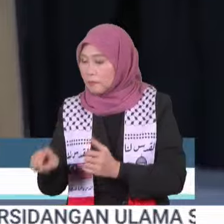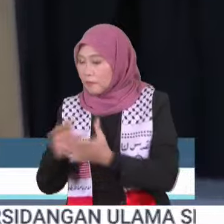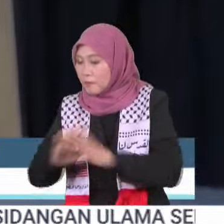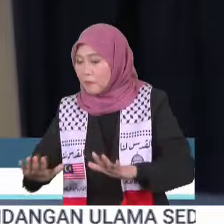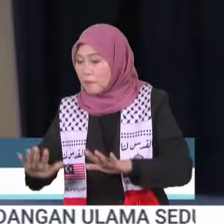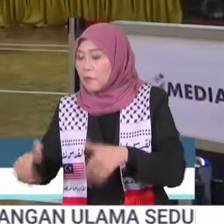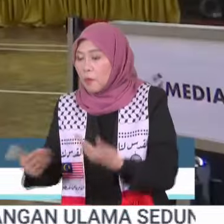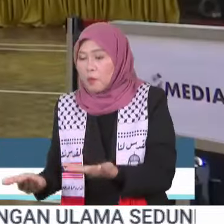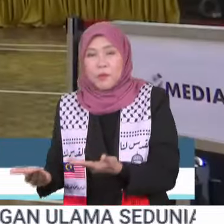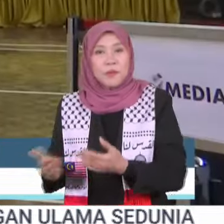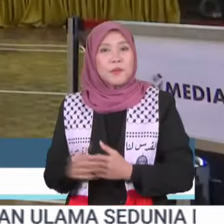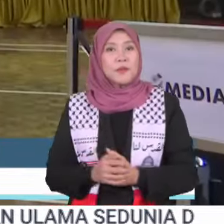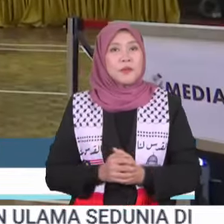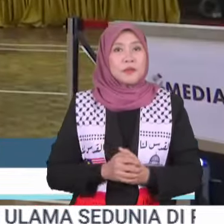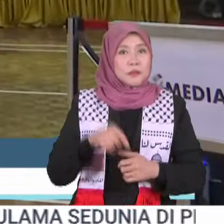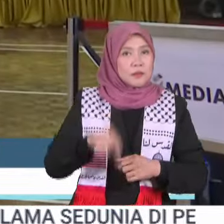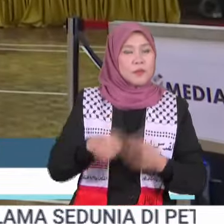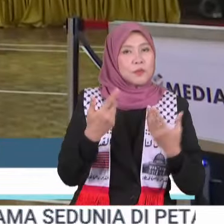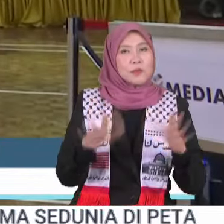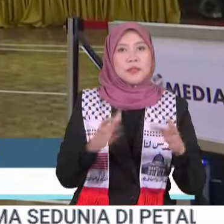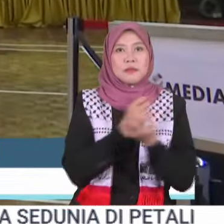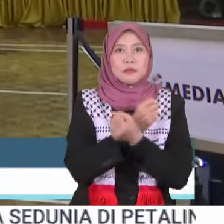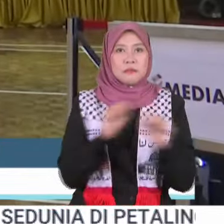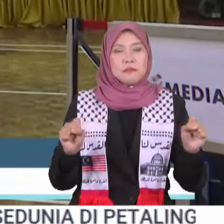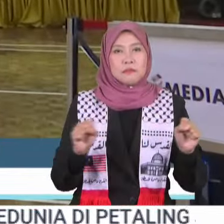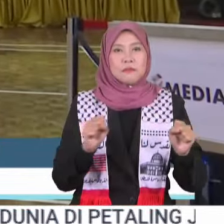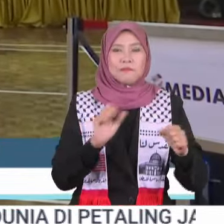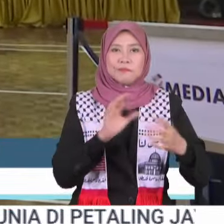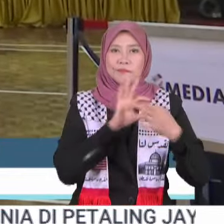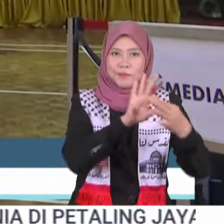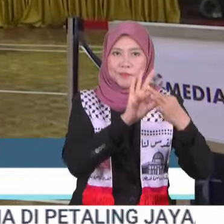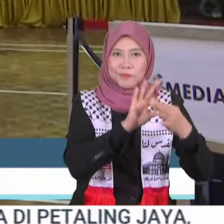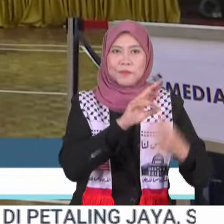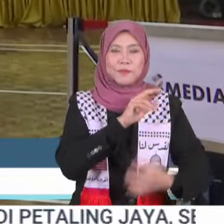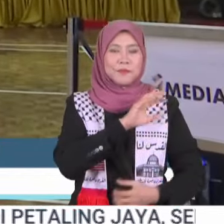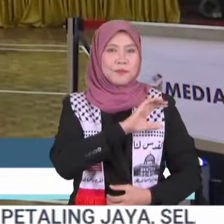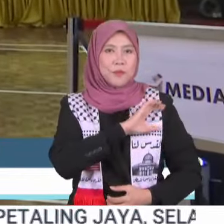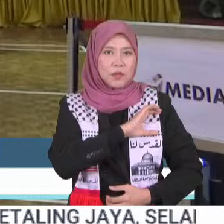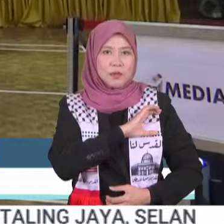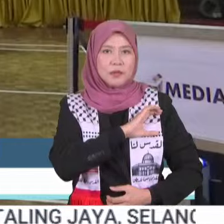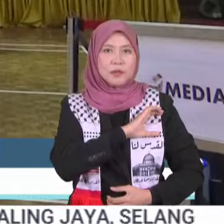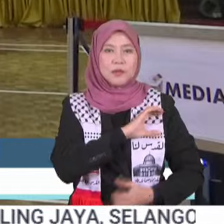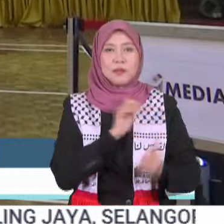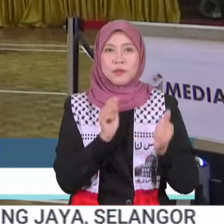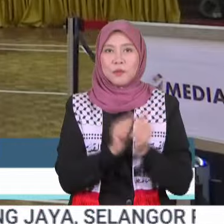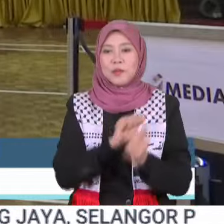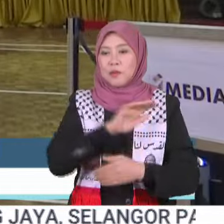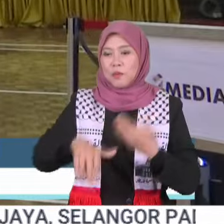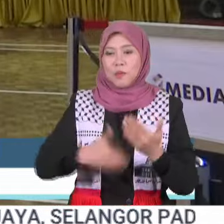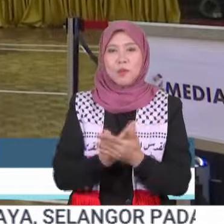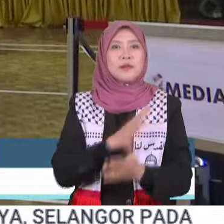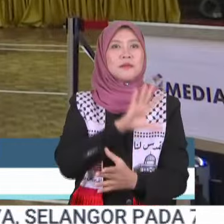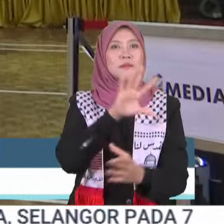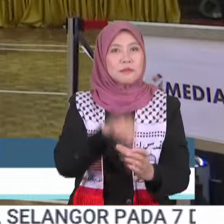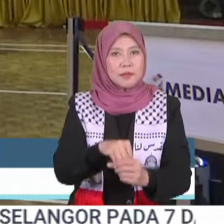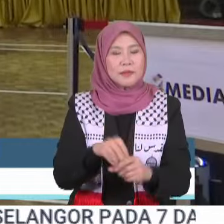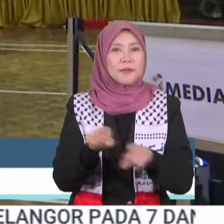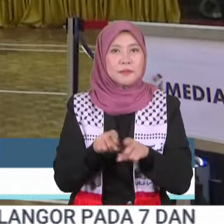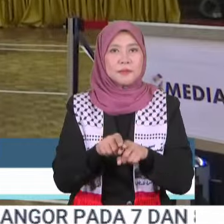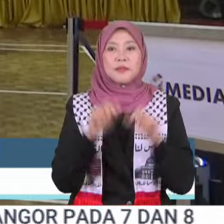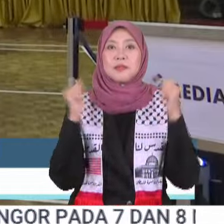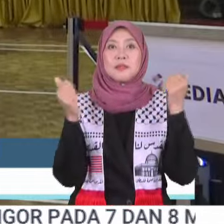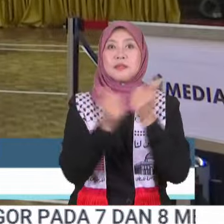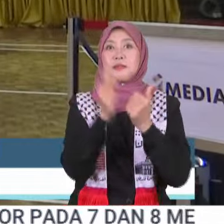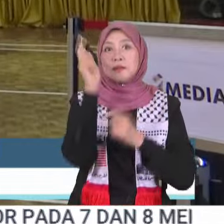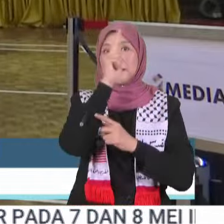keselamatan, kita untuk melaksanakan PRK ini kita telah buat penyiasan dengan PDRM dan engagement telah dilaksanakan bersama dengan semua pihak terlibat lah, sama-sama